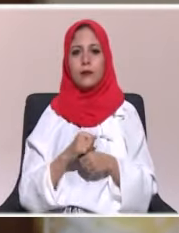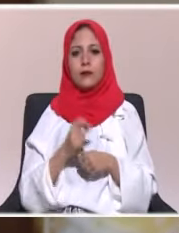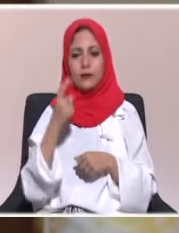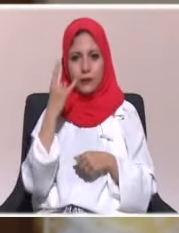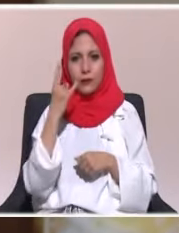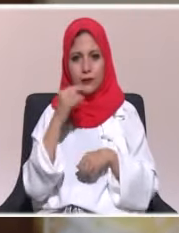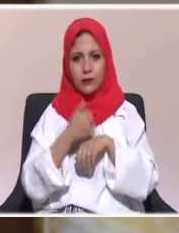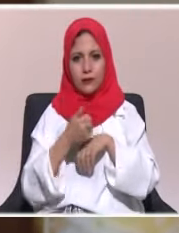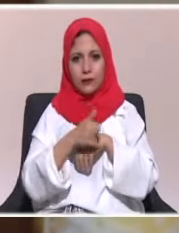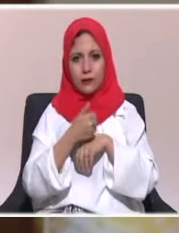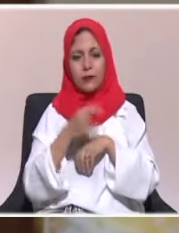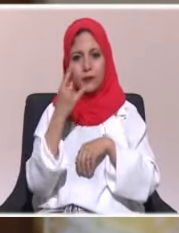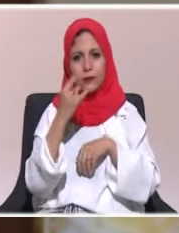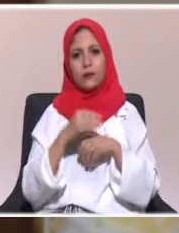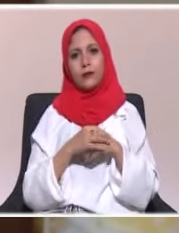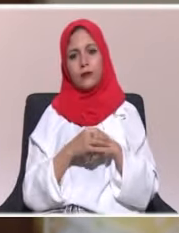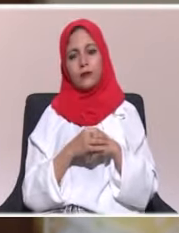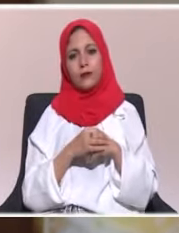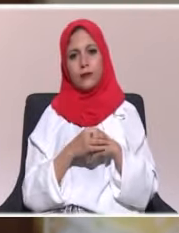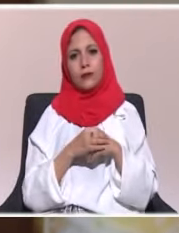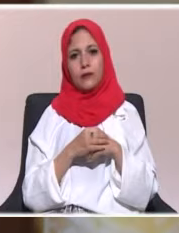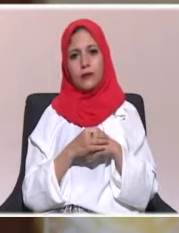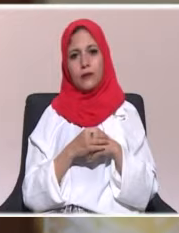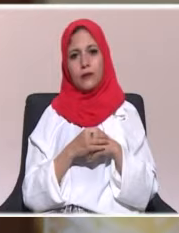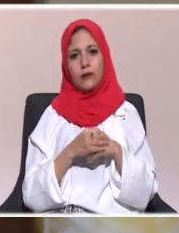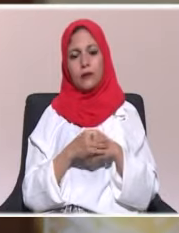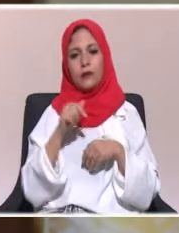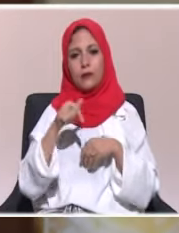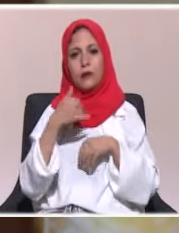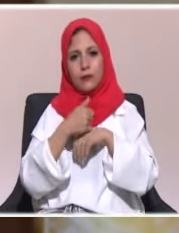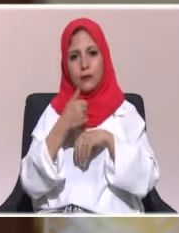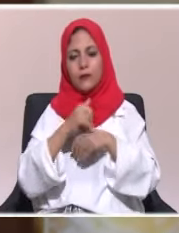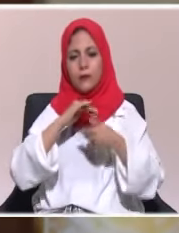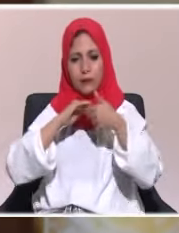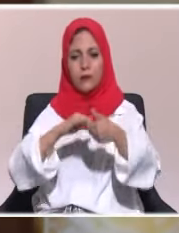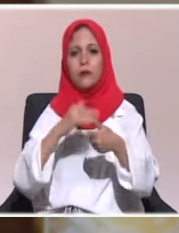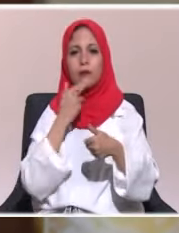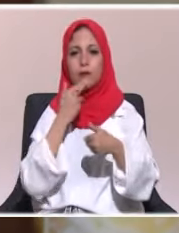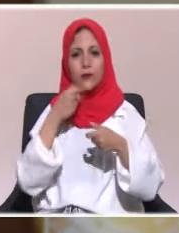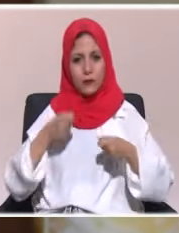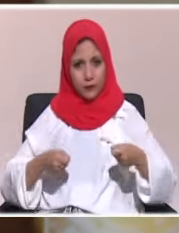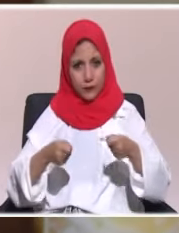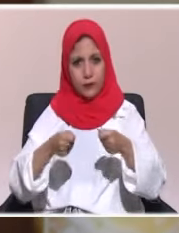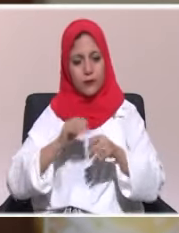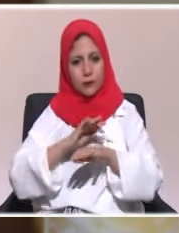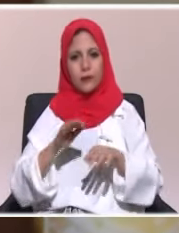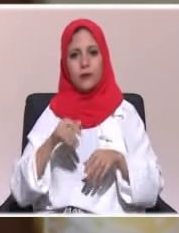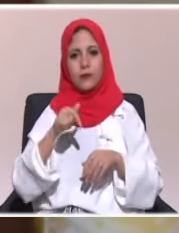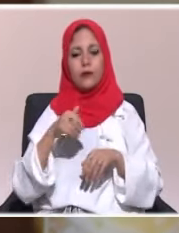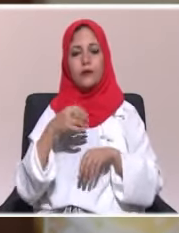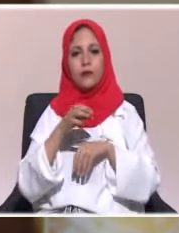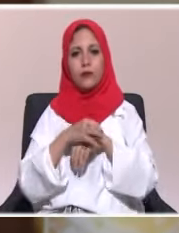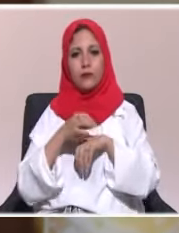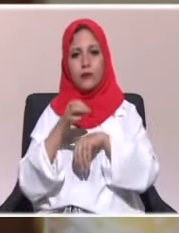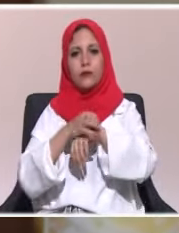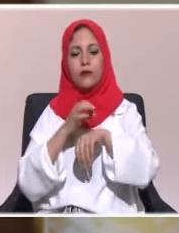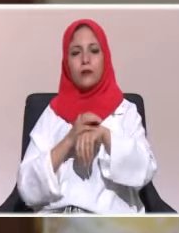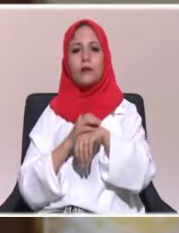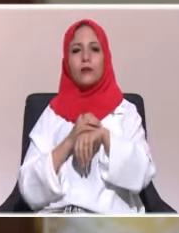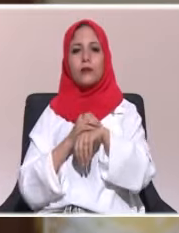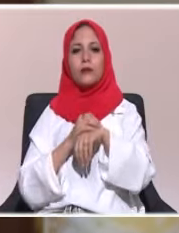15 عملية جراحية للأطفال، أجرى العملية وتم إجراء العملية الجراحية لي في مستشفى